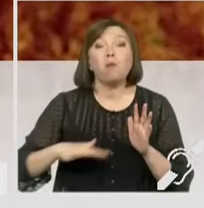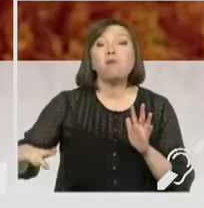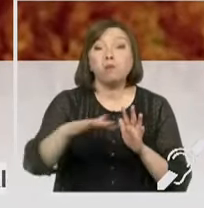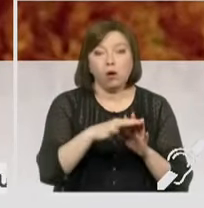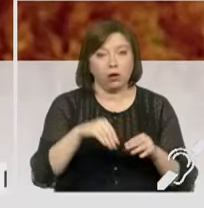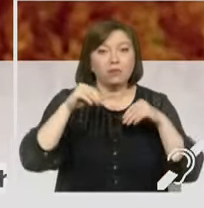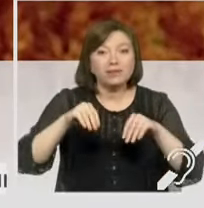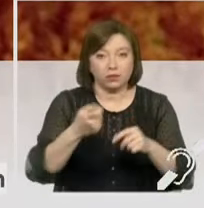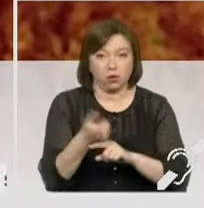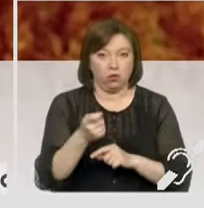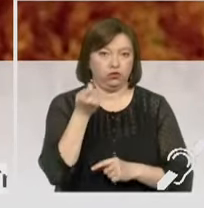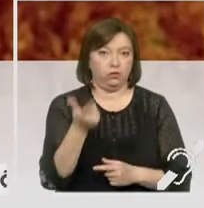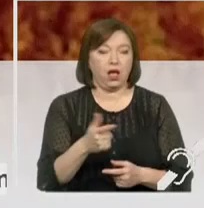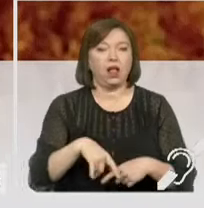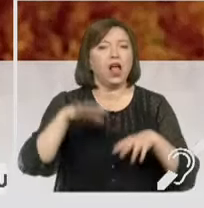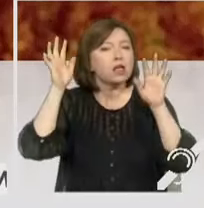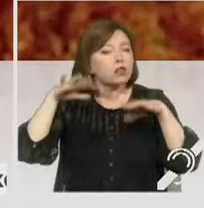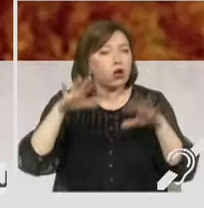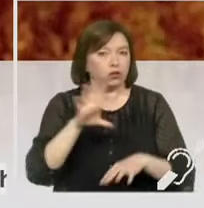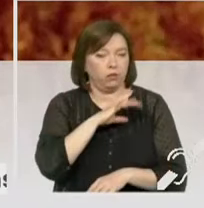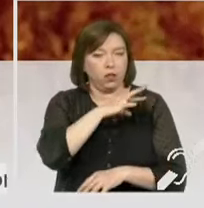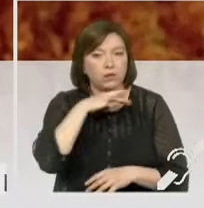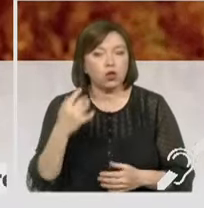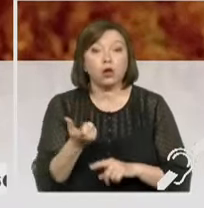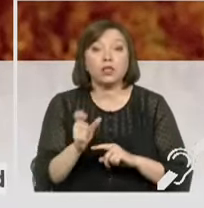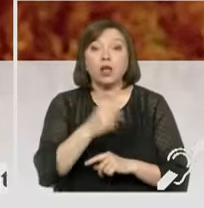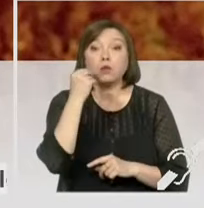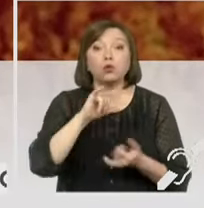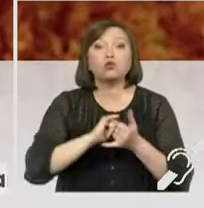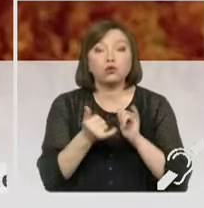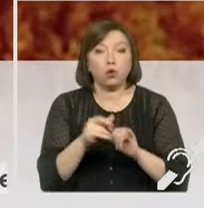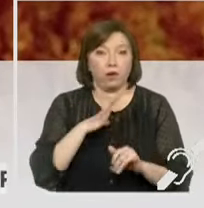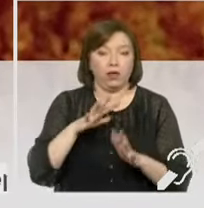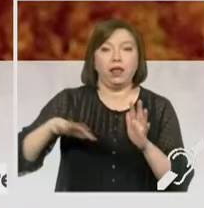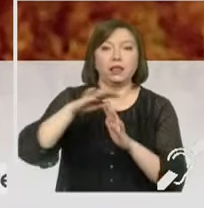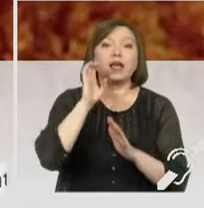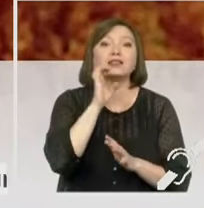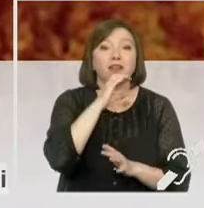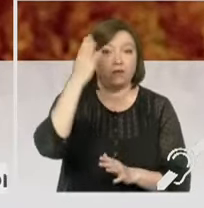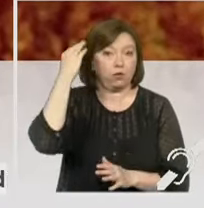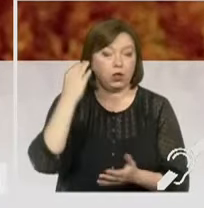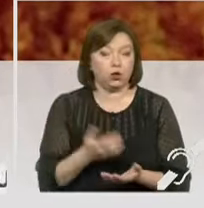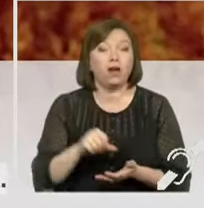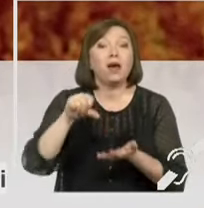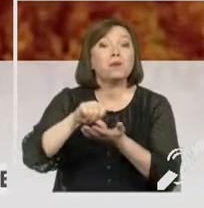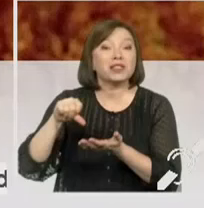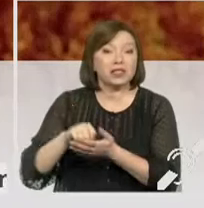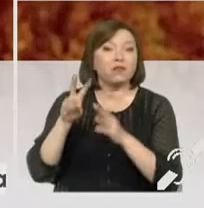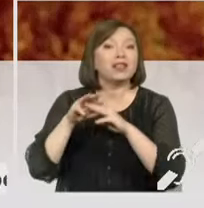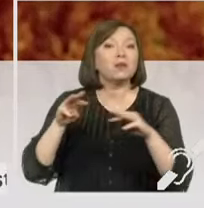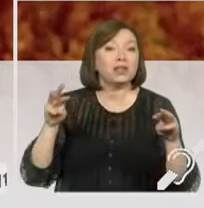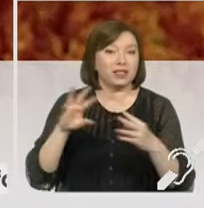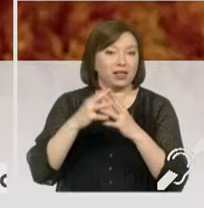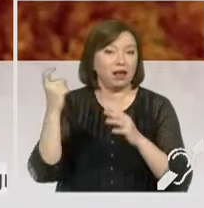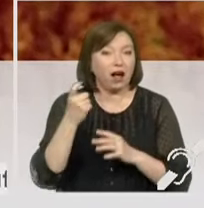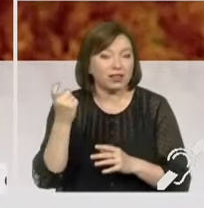semănată este mai mică. A plouat din belșug, iar cele mai bune condiții au fost în nordul Republicii Moldova. Reprezentanții Ministerului